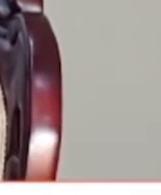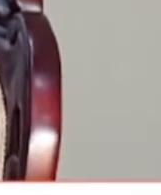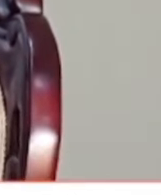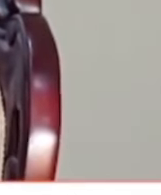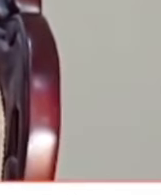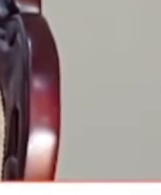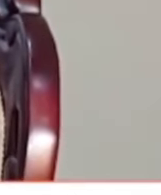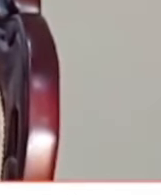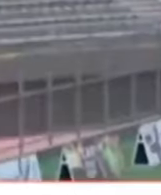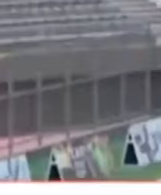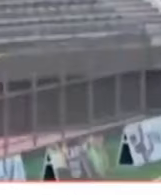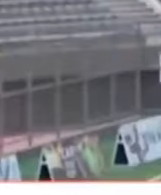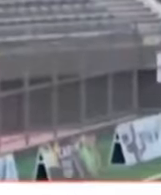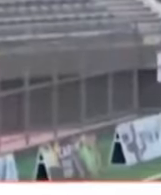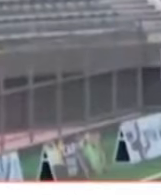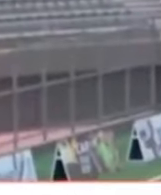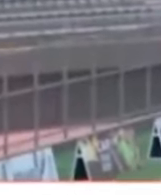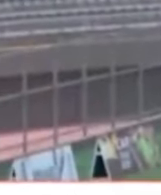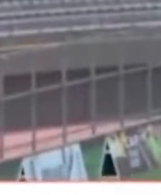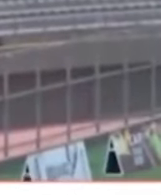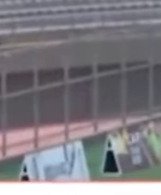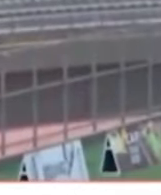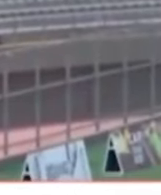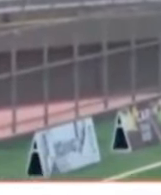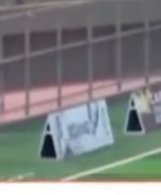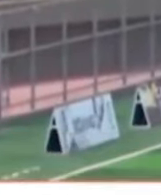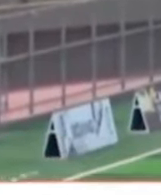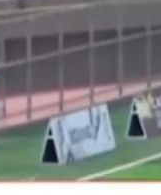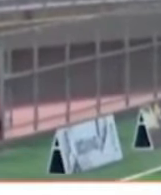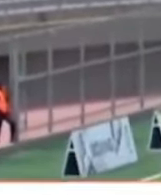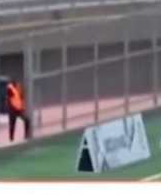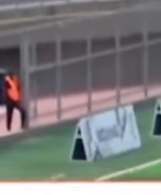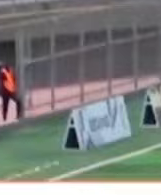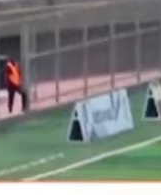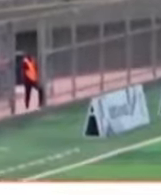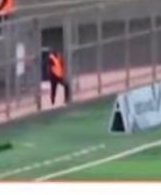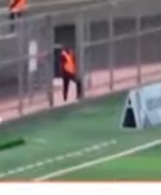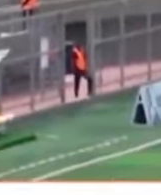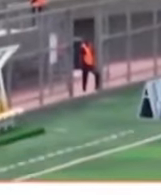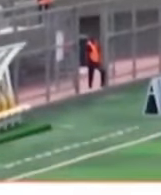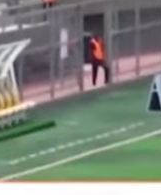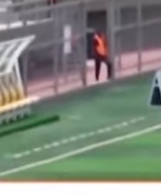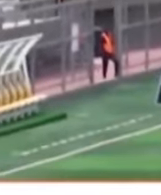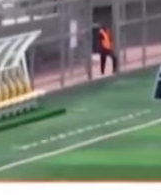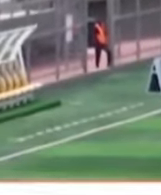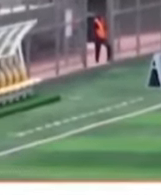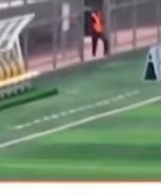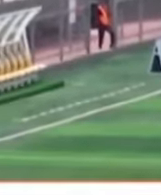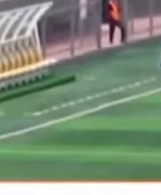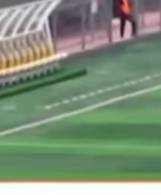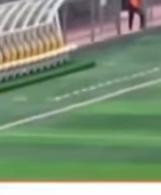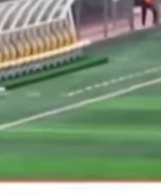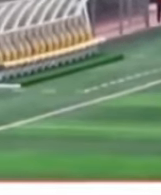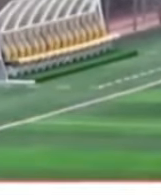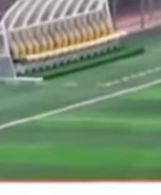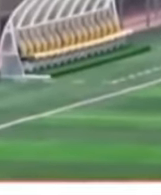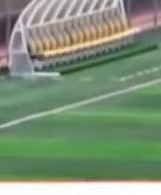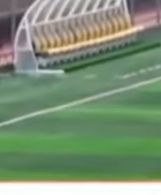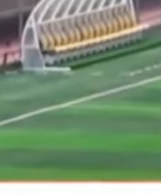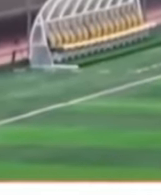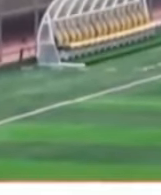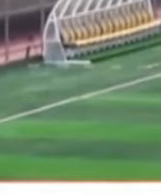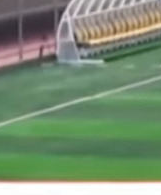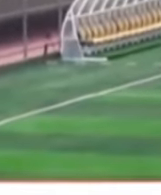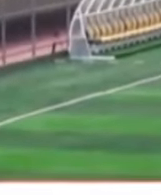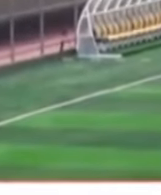Ugandan investor who chooses to invest in a project like this to give a